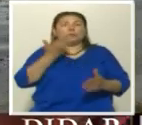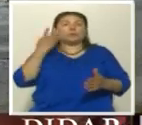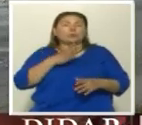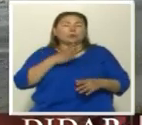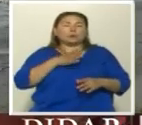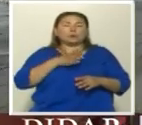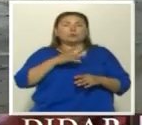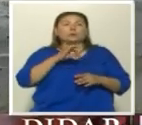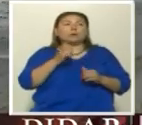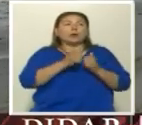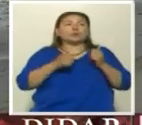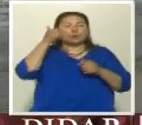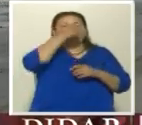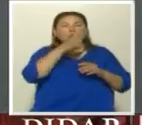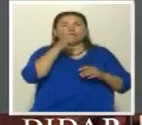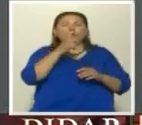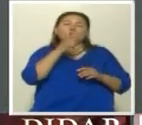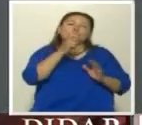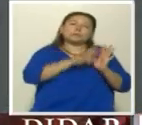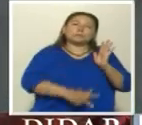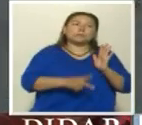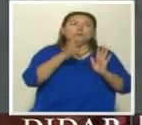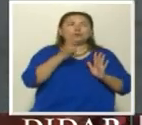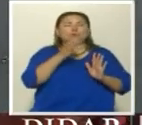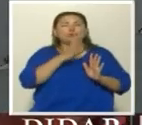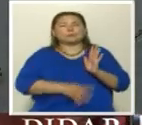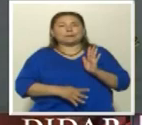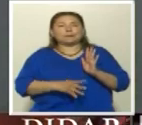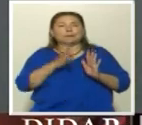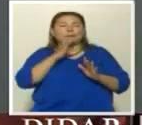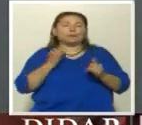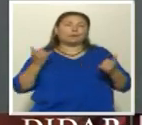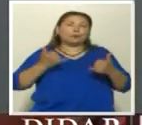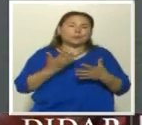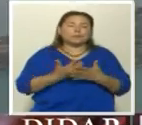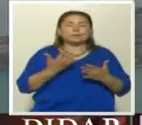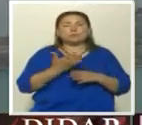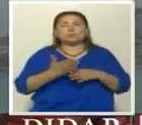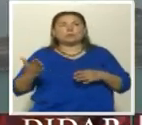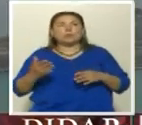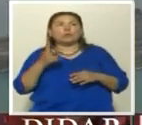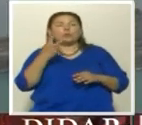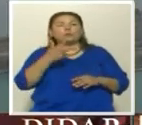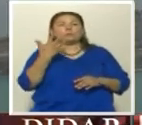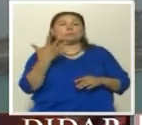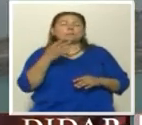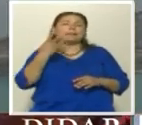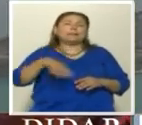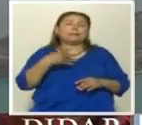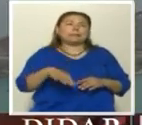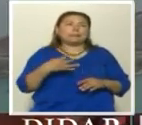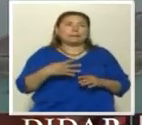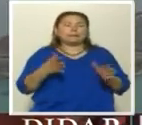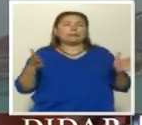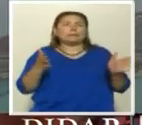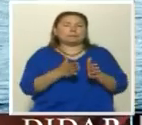Еділ өзенінен жылына 280-290 текше шақырым су құйылатын болса, соңғы жылдары ол 35-40 текше шақырымға